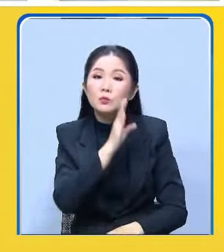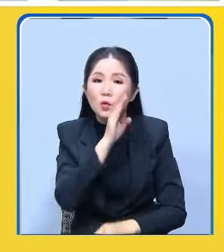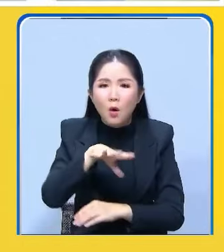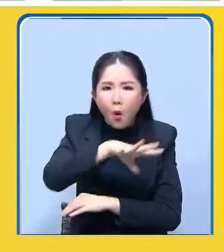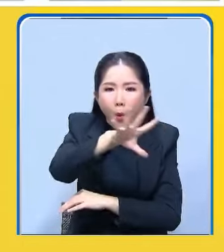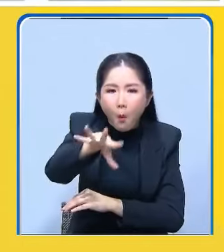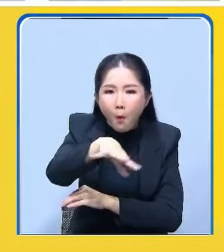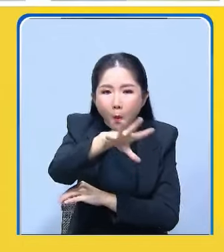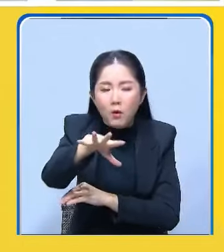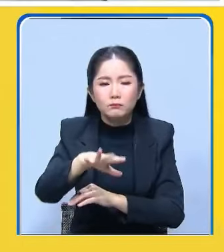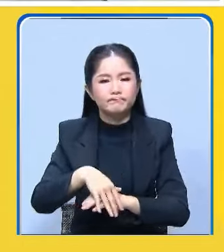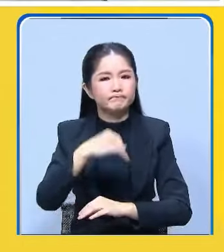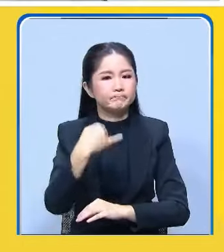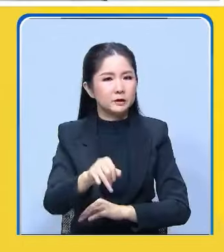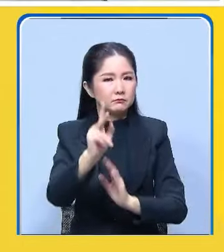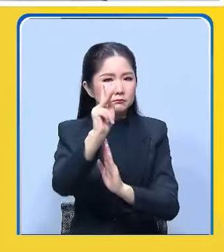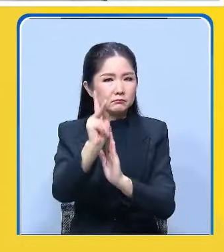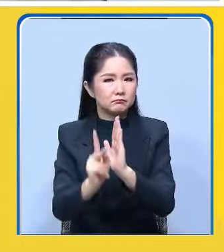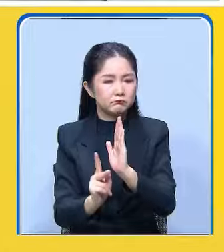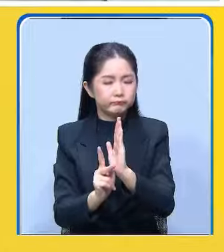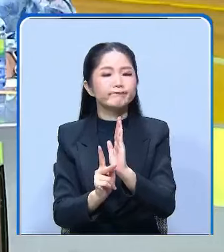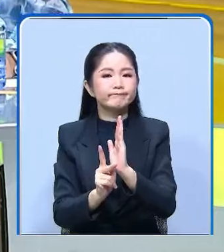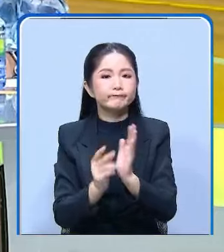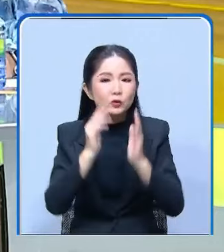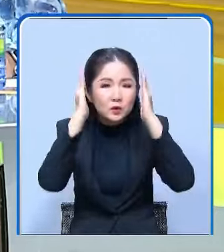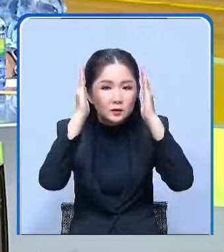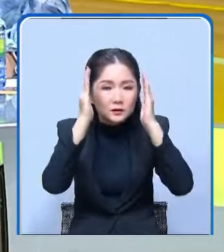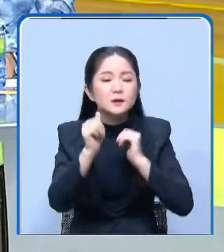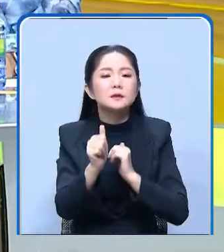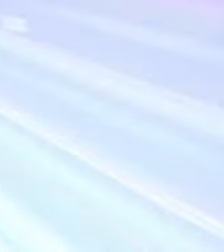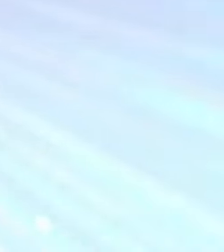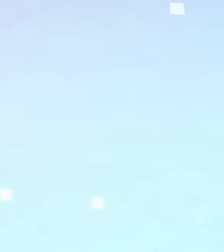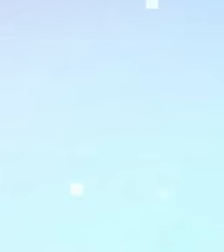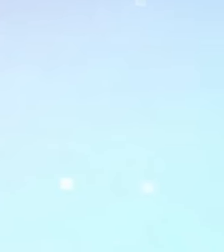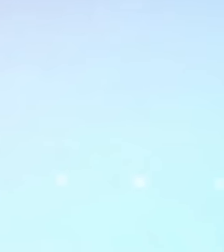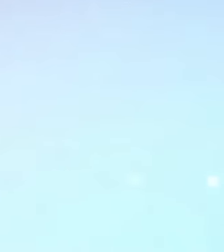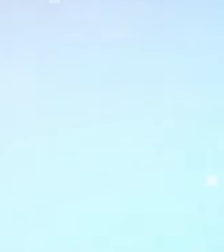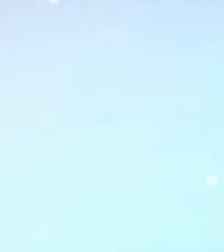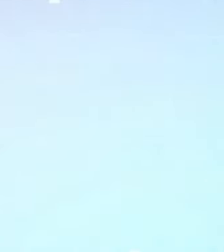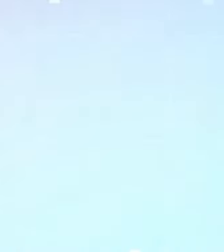ต้องมาจัดการอีกทีนึงนะคะ ค่ะก็มองที่เจตนาดีก็ดีไปนะคะ